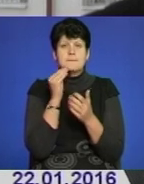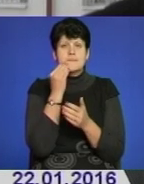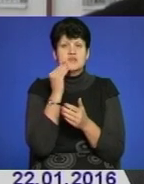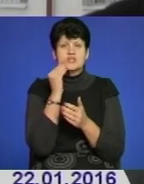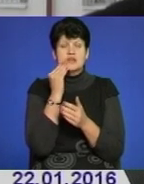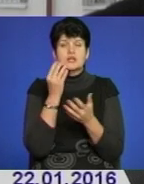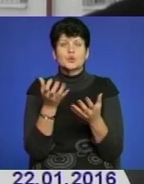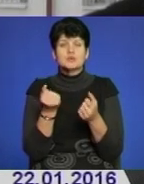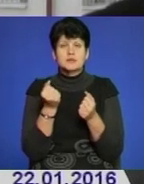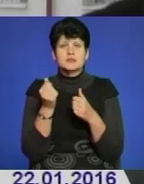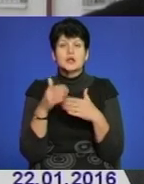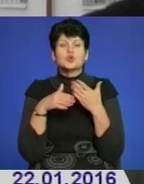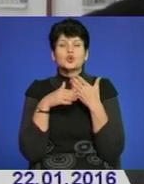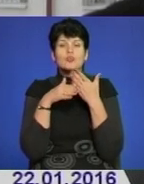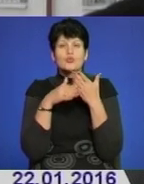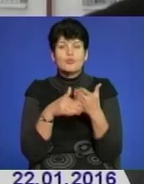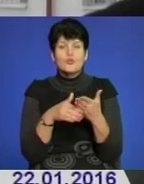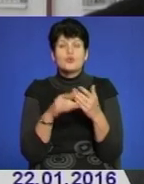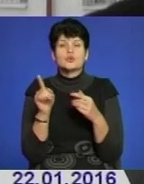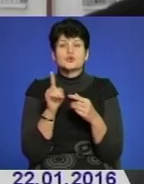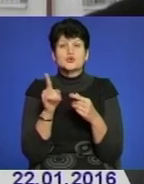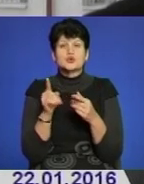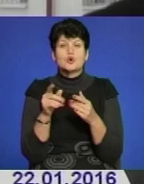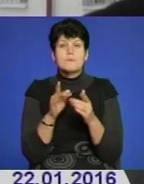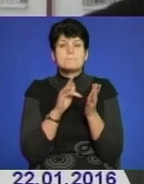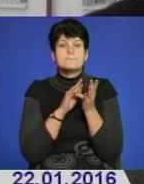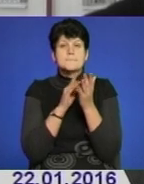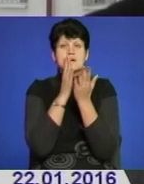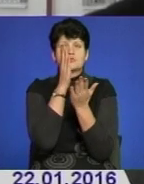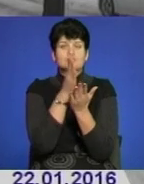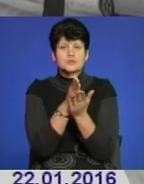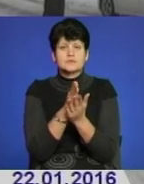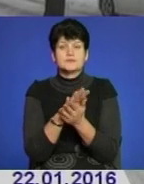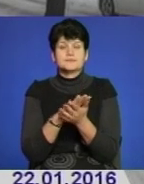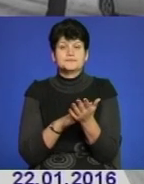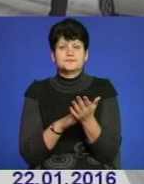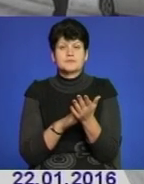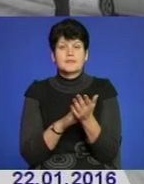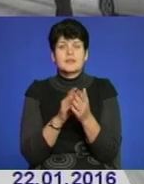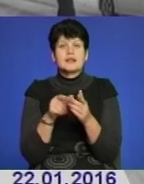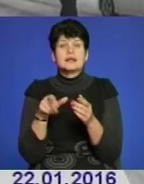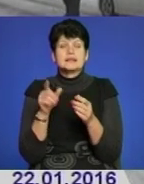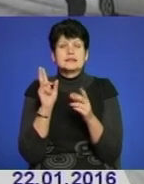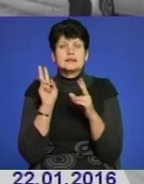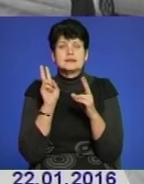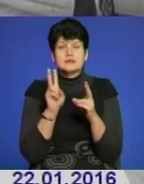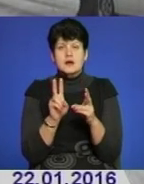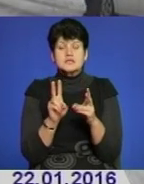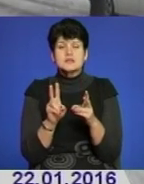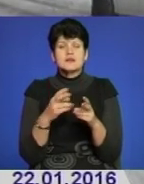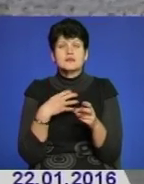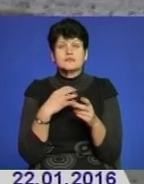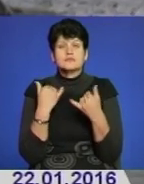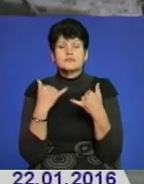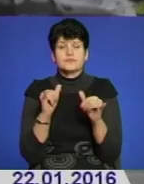отримати кваліфіковану допомогу щодо маршрутів подальшого руху. На трасі під Волочиськ-Скала надзвичайна ситуація